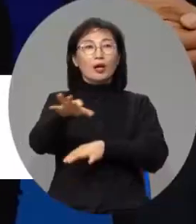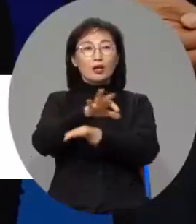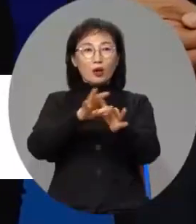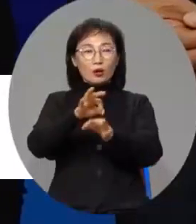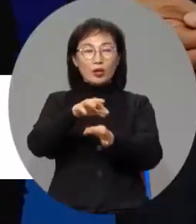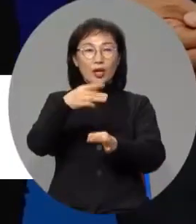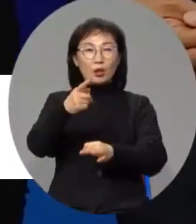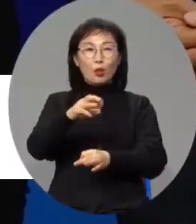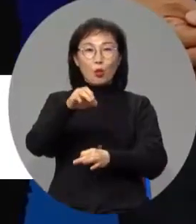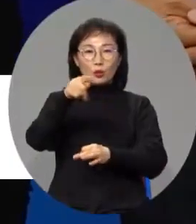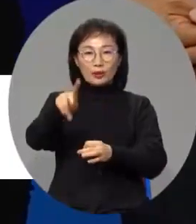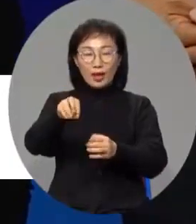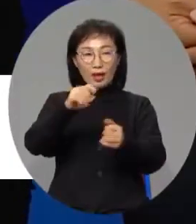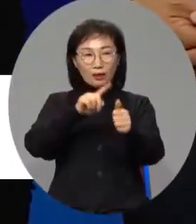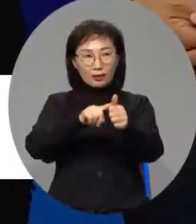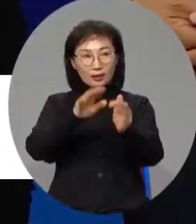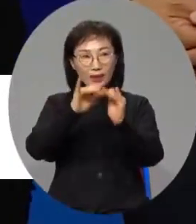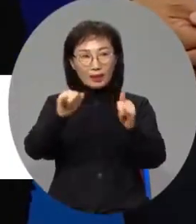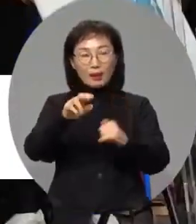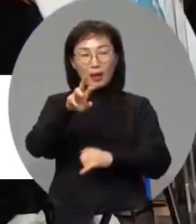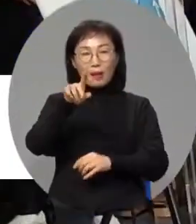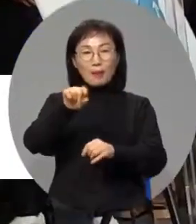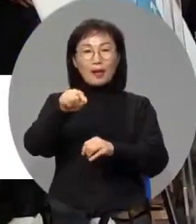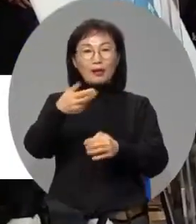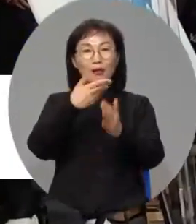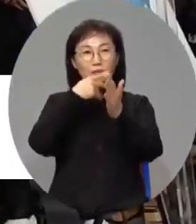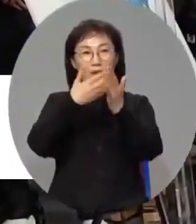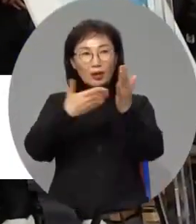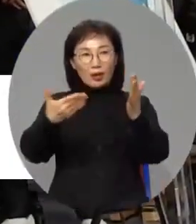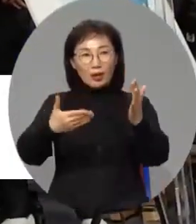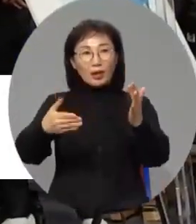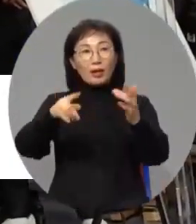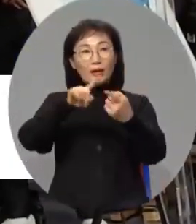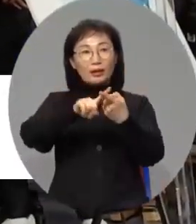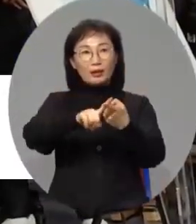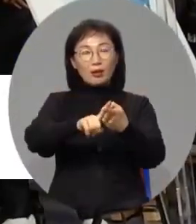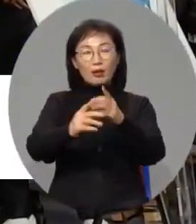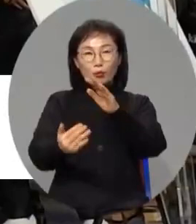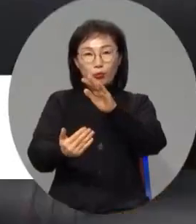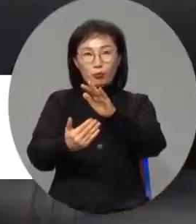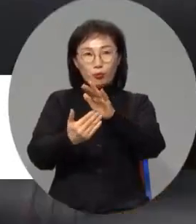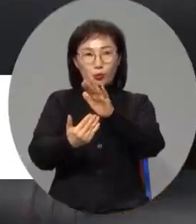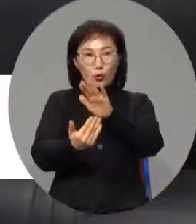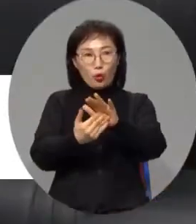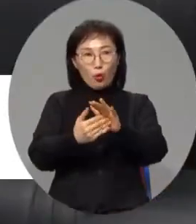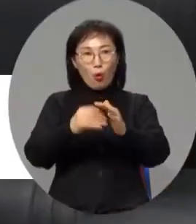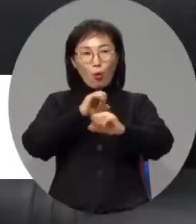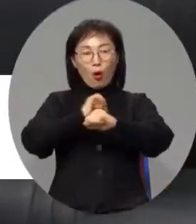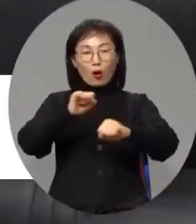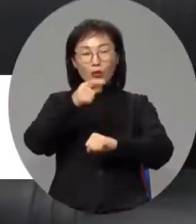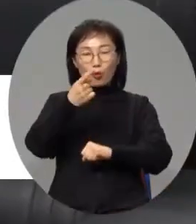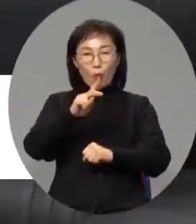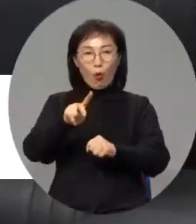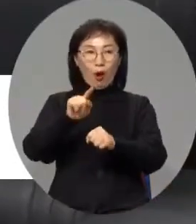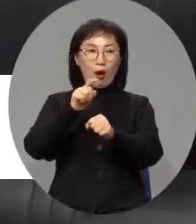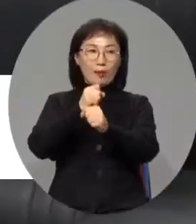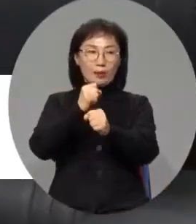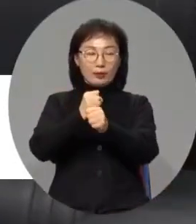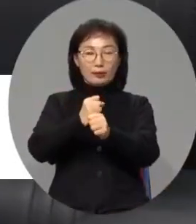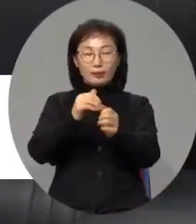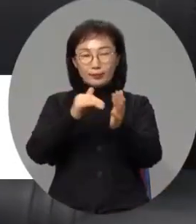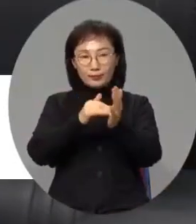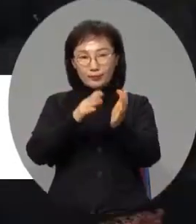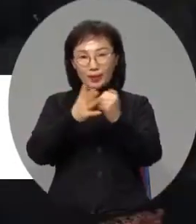경제통상진흥원장은 만경강 테라시티라는 초광역화를 내걸었습니다. 익산까지 경제특별시로 통합해